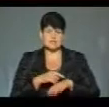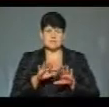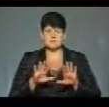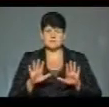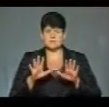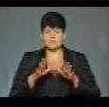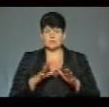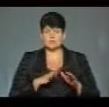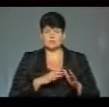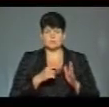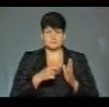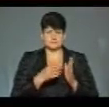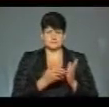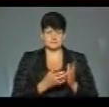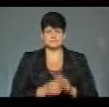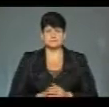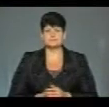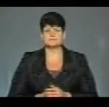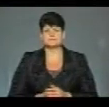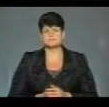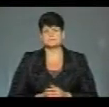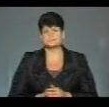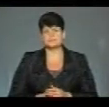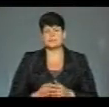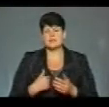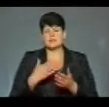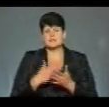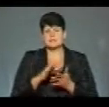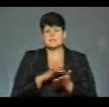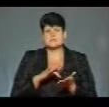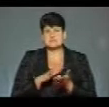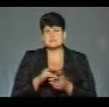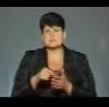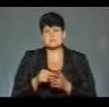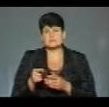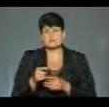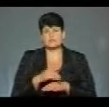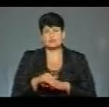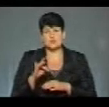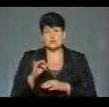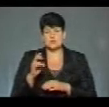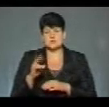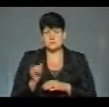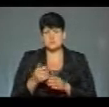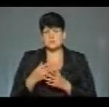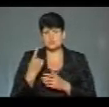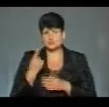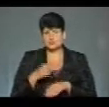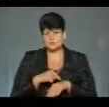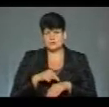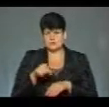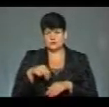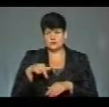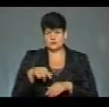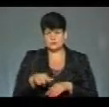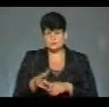події побувала наша знімальна група. Ми знаходимося у центрі Тернополя на вулиці Руській. Близько години тому на цьому